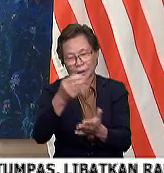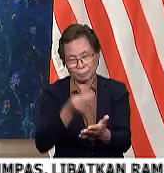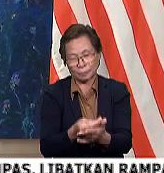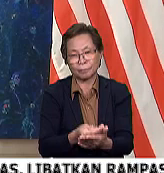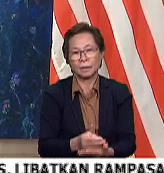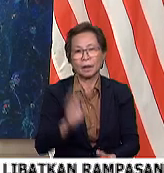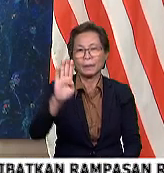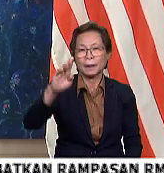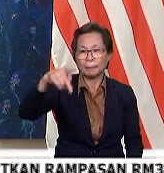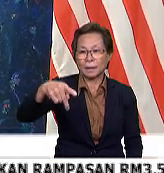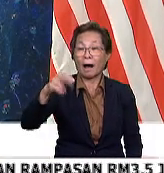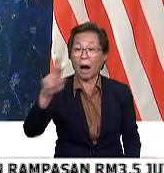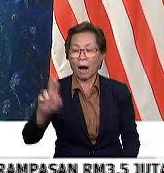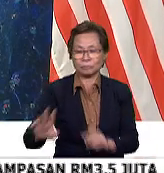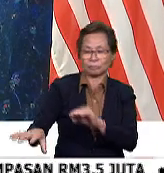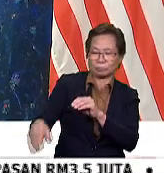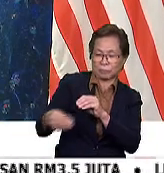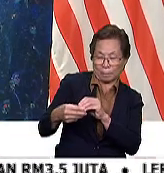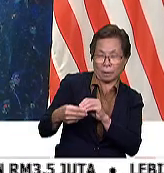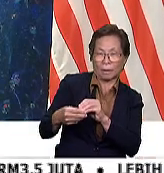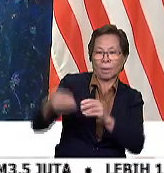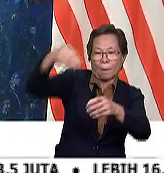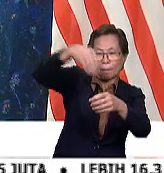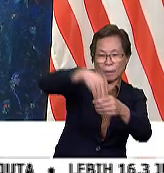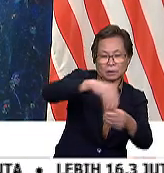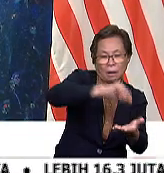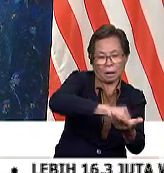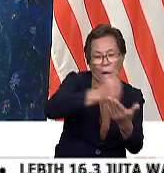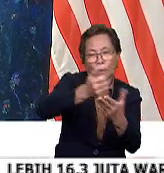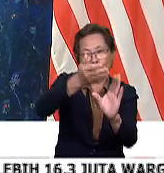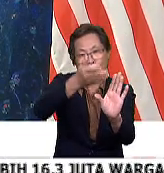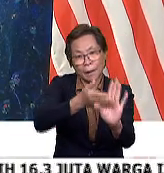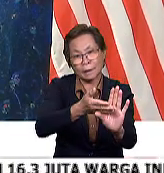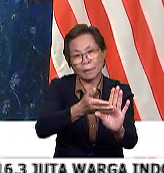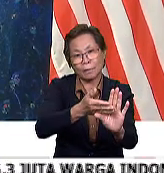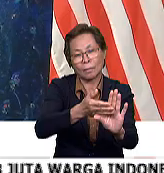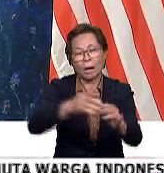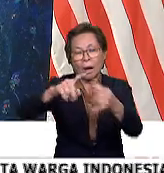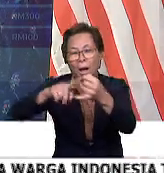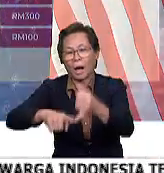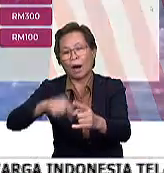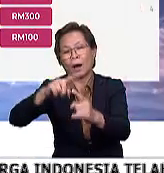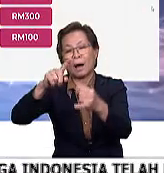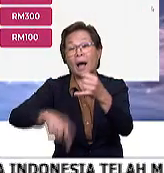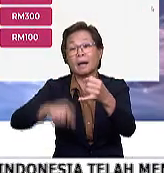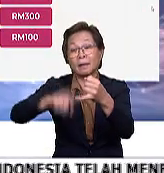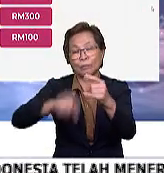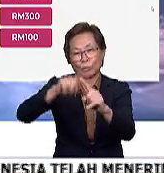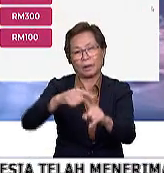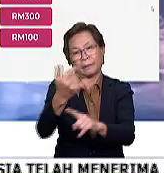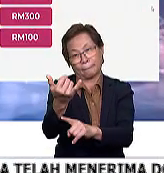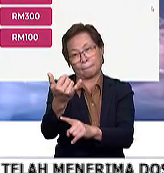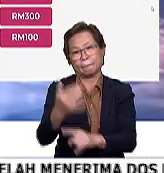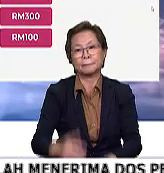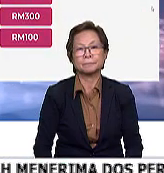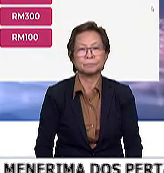di bibir tambahan ini akan mudah dimasukkan ke account Prima pada hujung berlanjut nanti